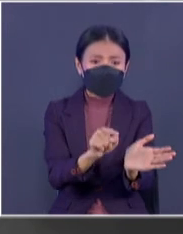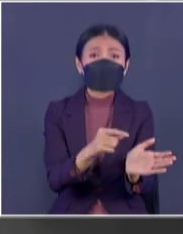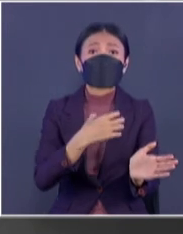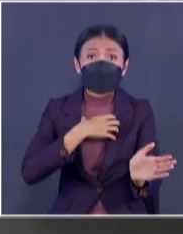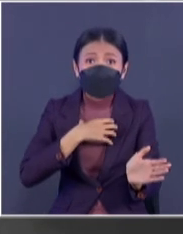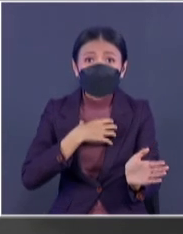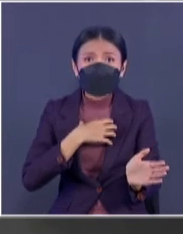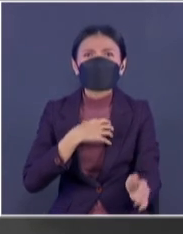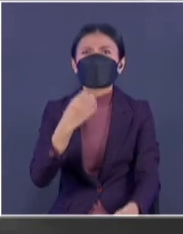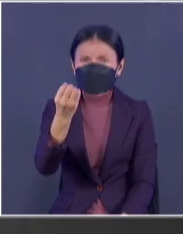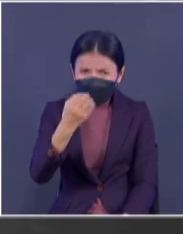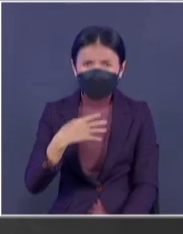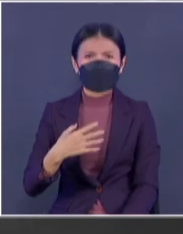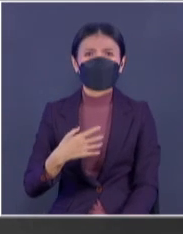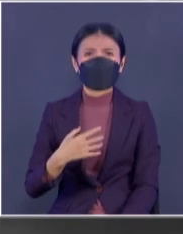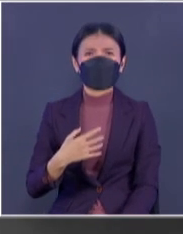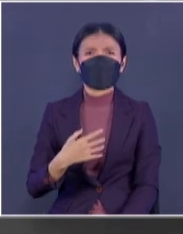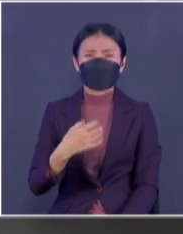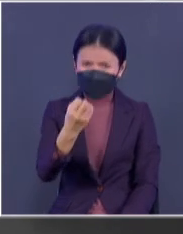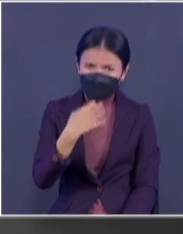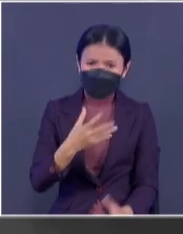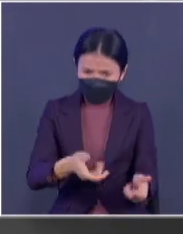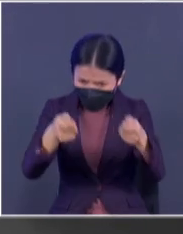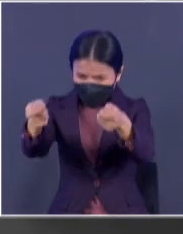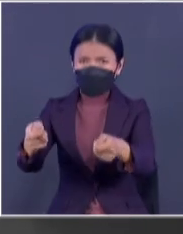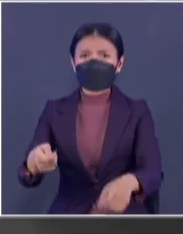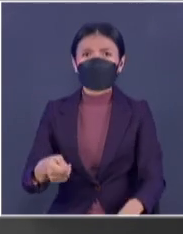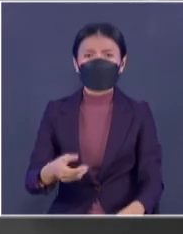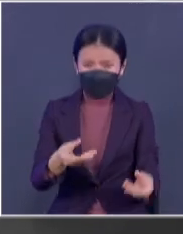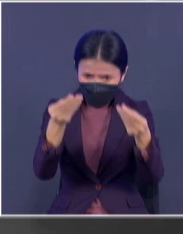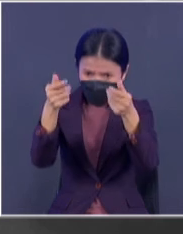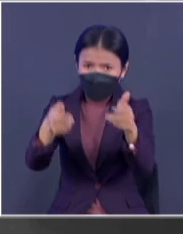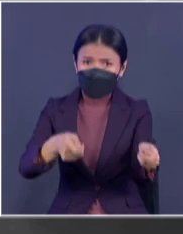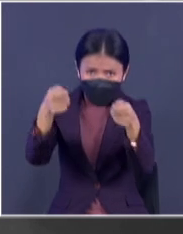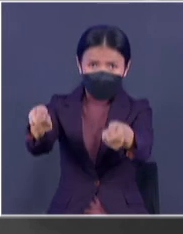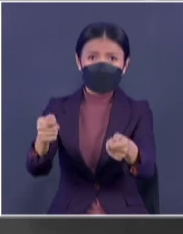ๆก็ให้มาขอกันตรงๆไม่ใช่มาทำแบบนี้ซึ่งเจ้าของร้านเขาก็บอกว่าถ้